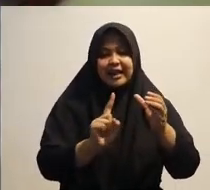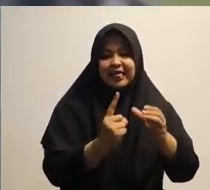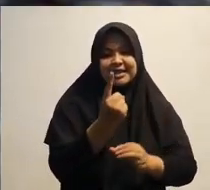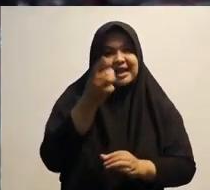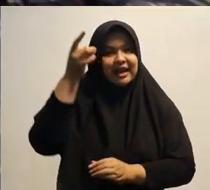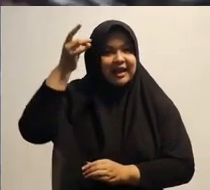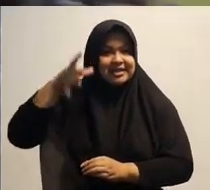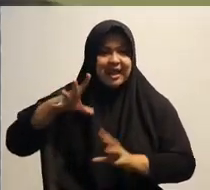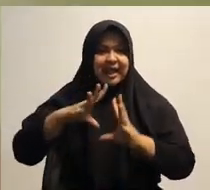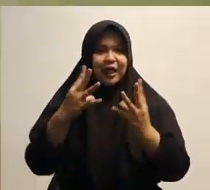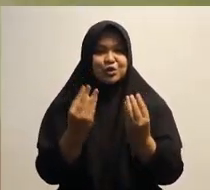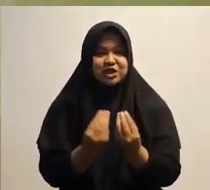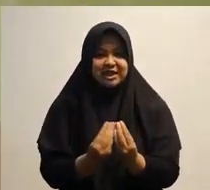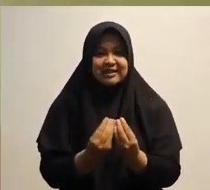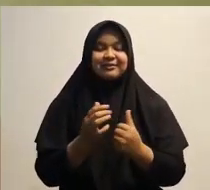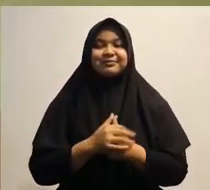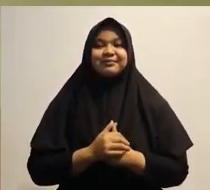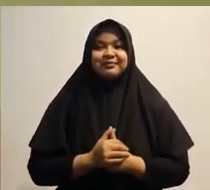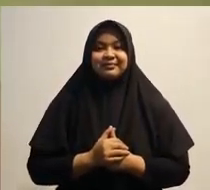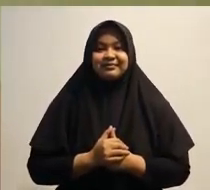Desa Inklusi.